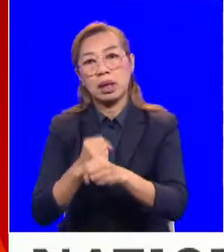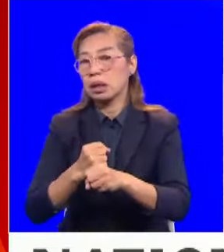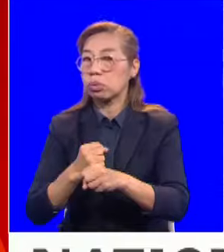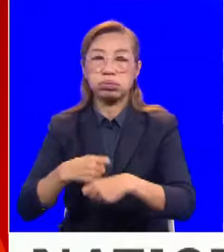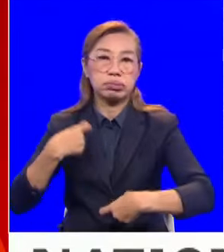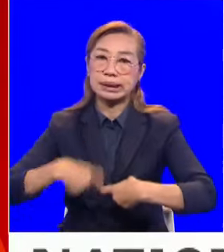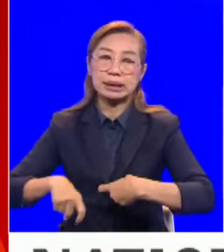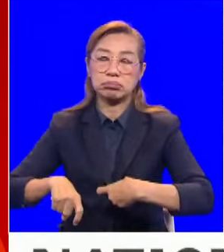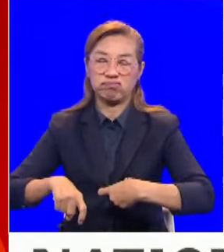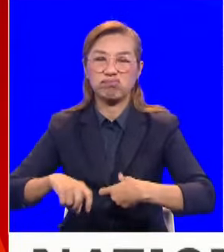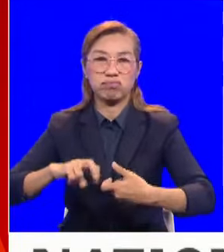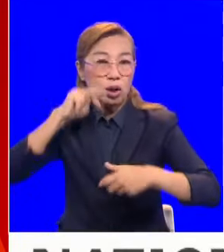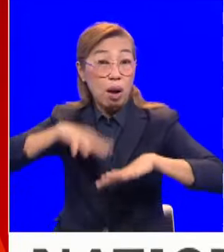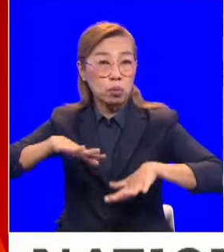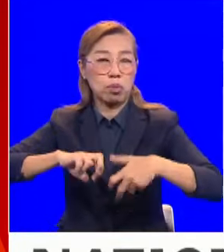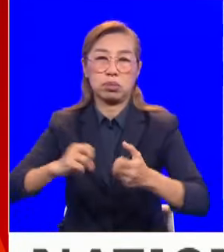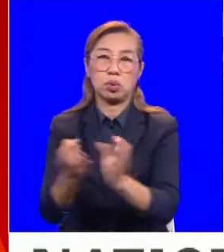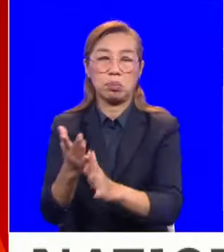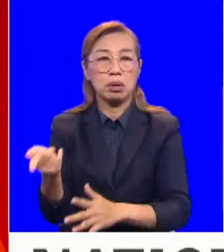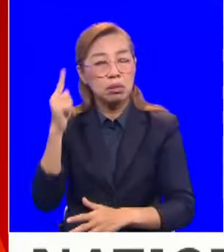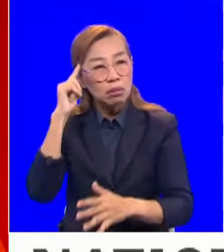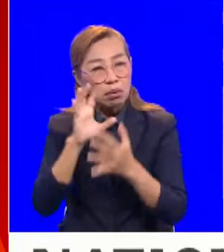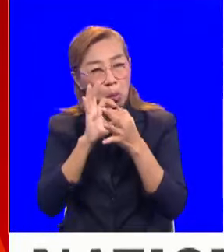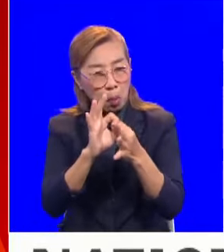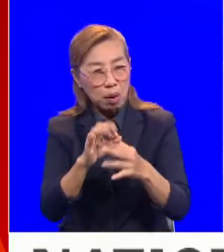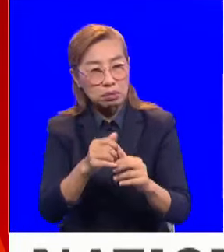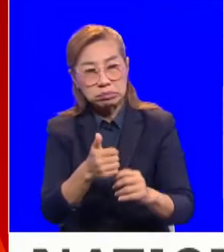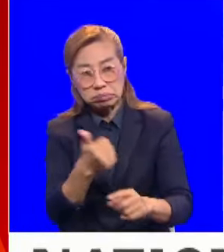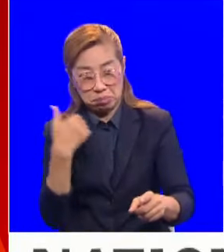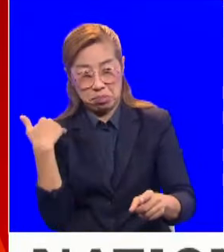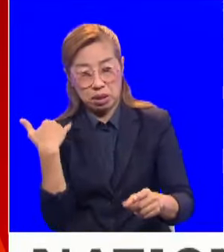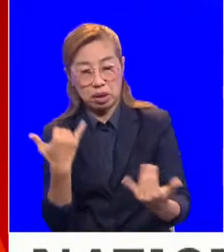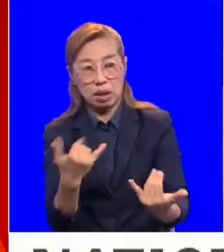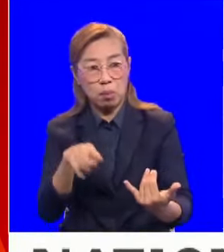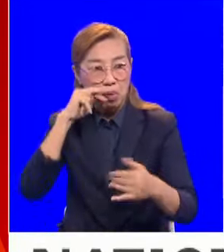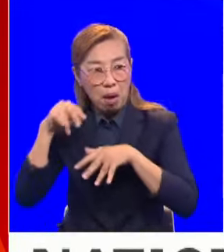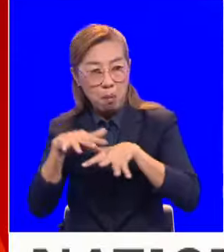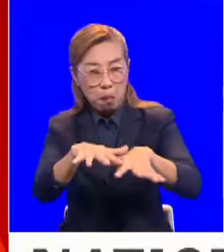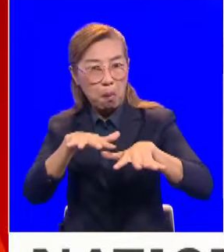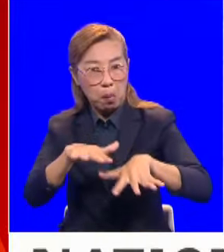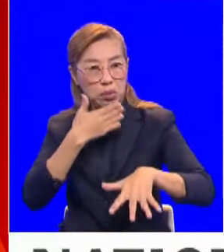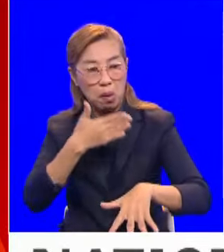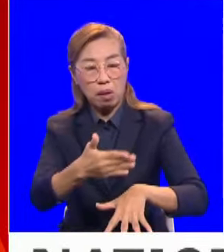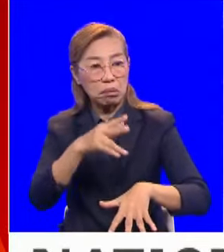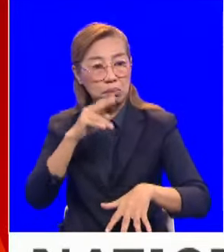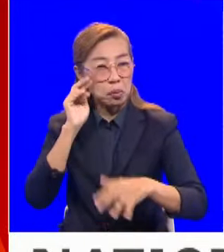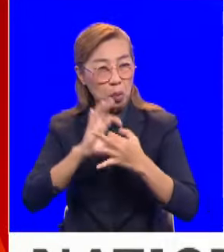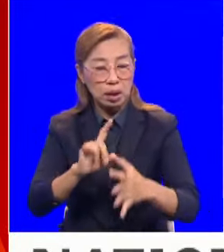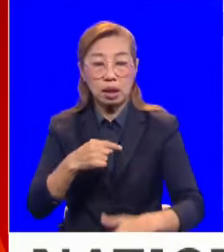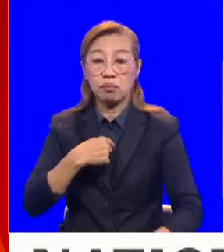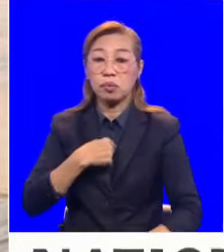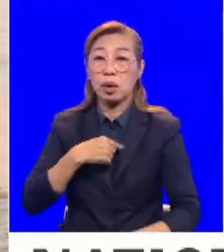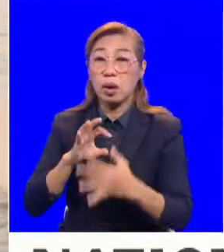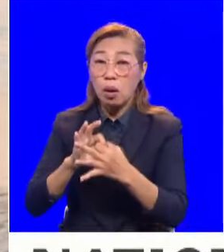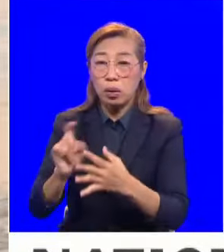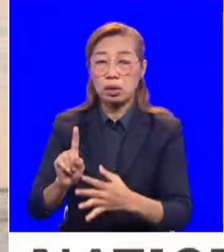ระทบทุกอย่าง เรากังวลอะไรบ้างคะหลังจากนี้เพราะน้ำมันก็ยังแบบดูมาเรื่อยๆ ก็พูดถึงกังวลนะครับ